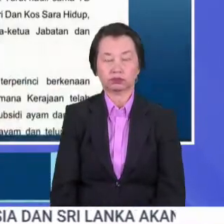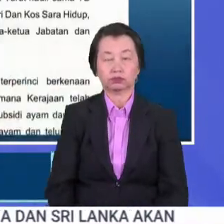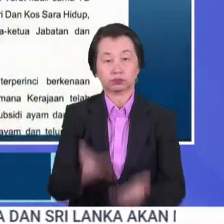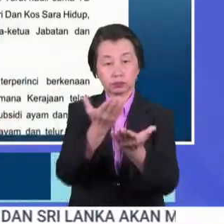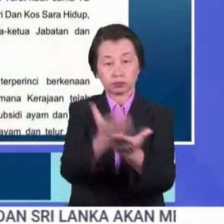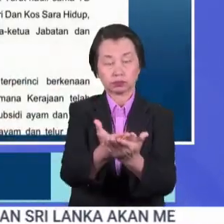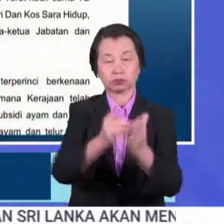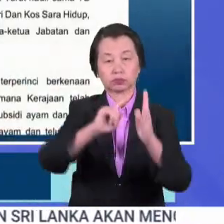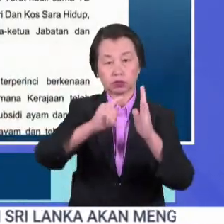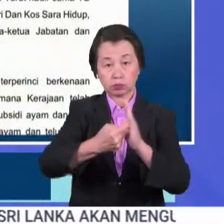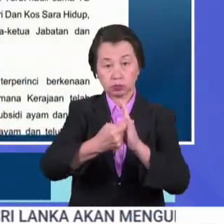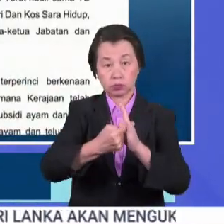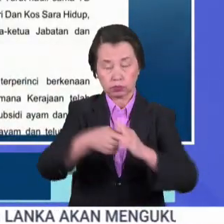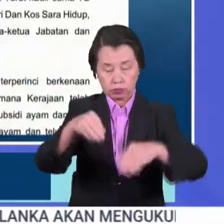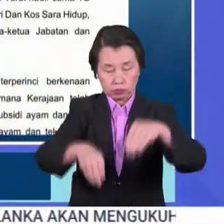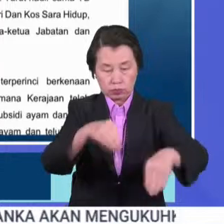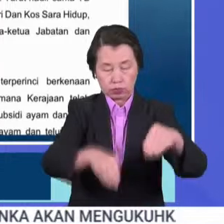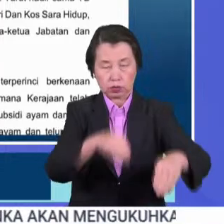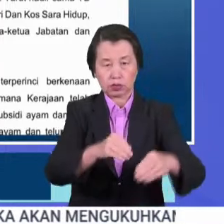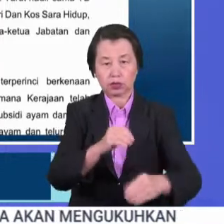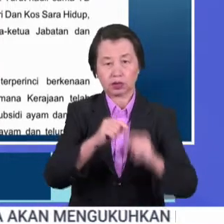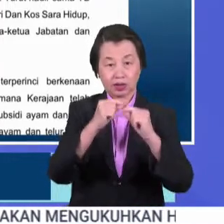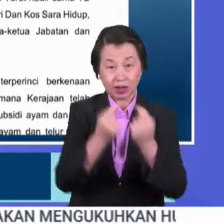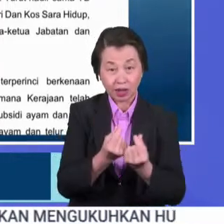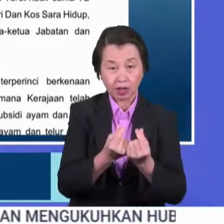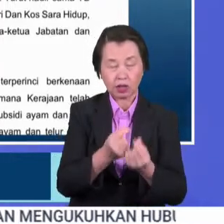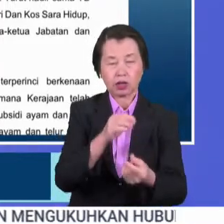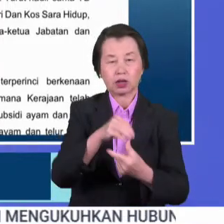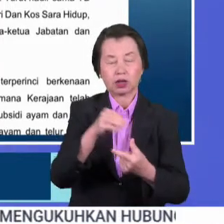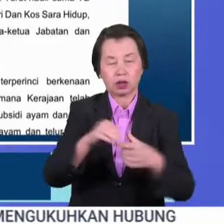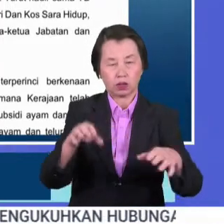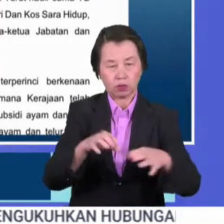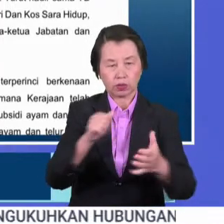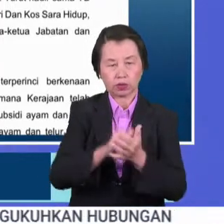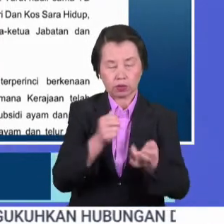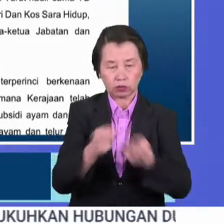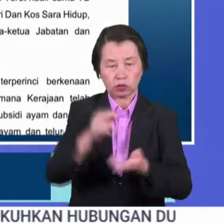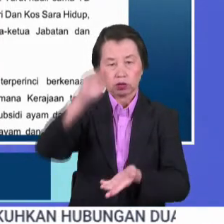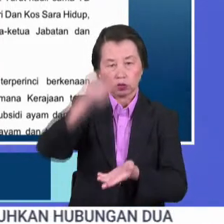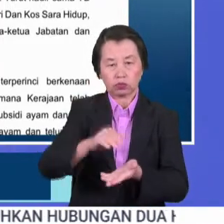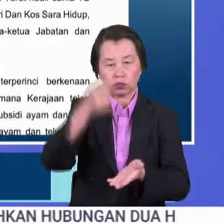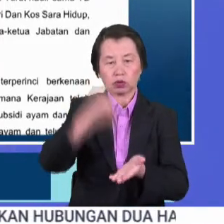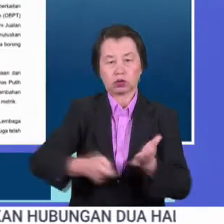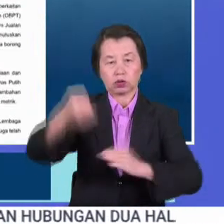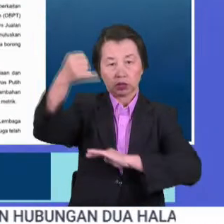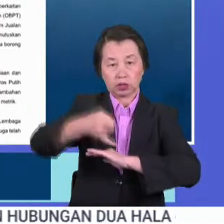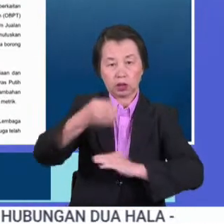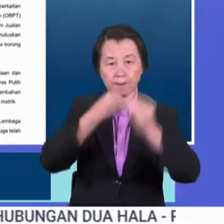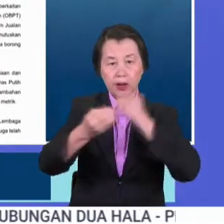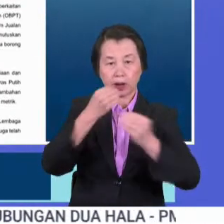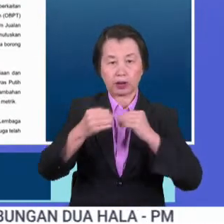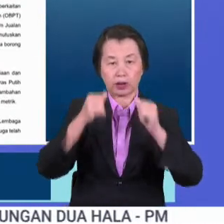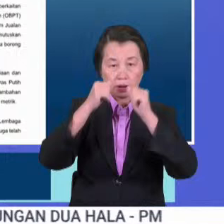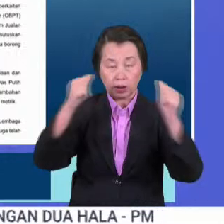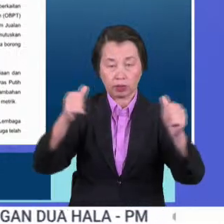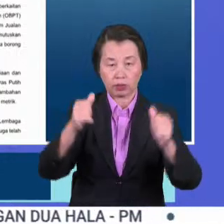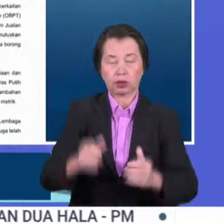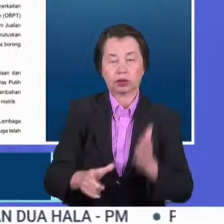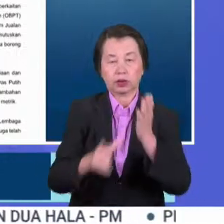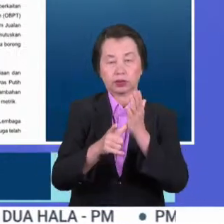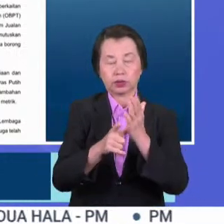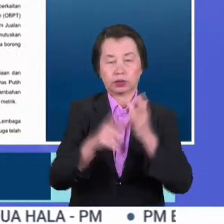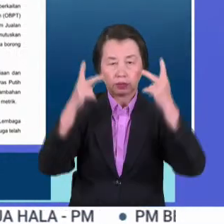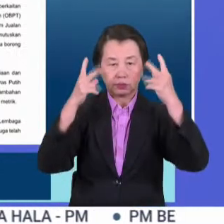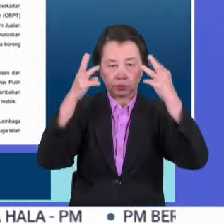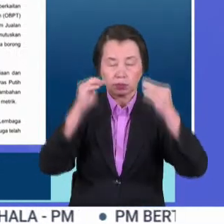Cadangan memulakan penanaman kekacang atau legumi dibuat dalam usaha mengurangkan kos import makanan ayam. Timbalan